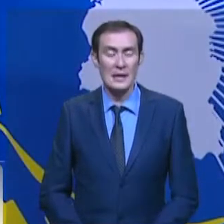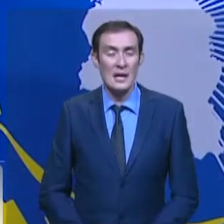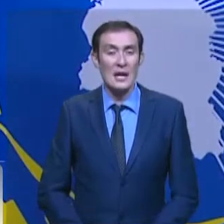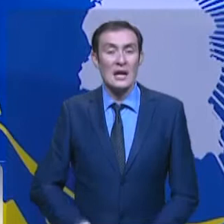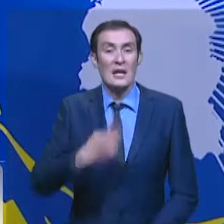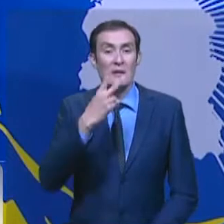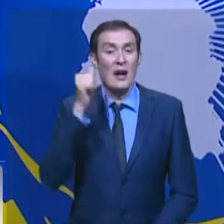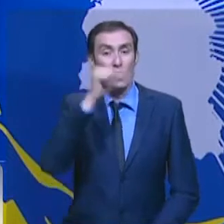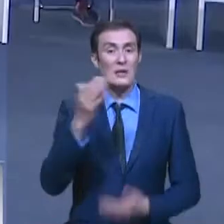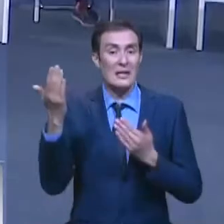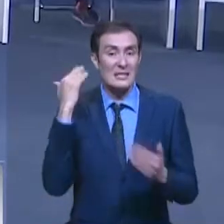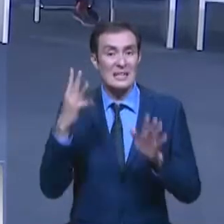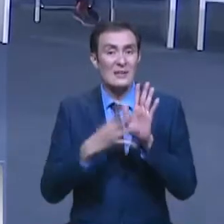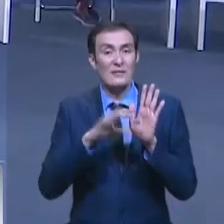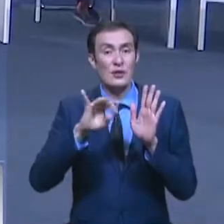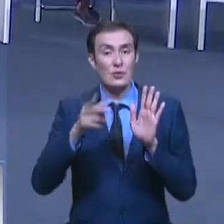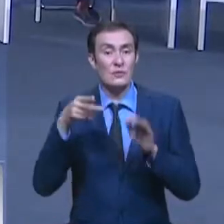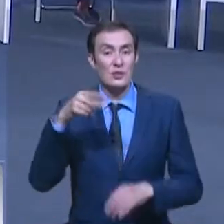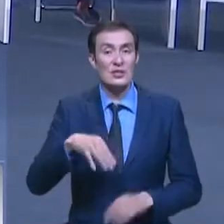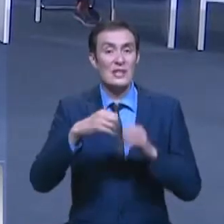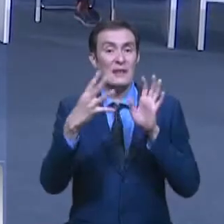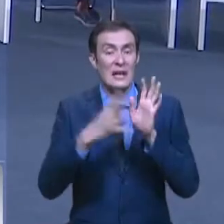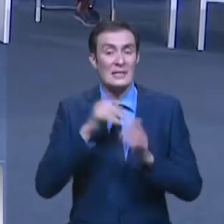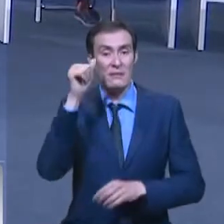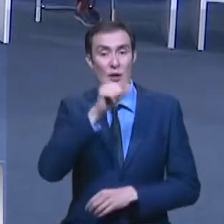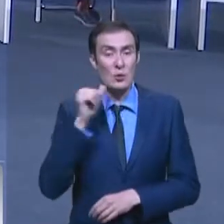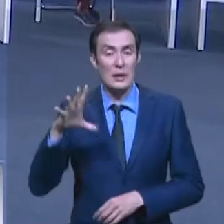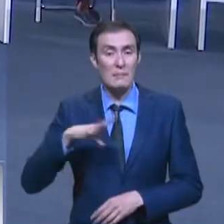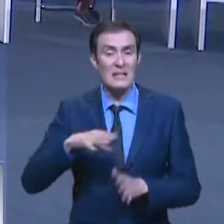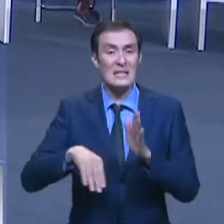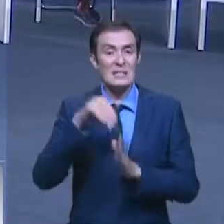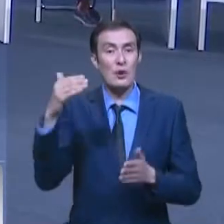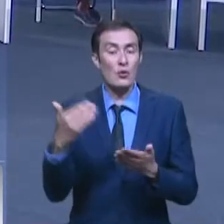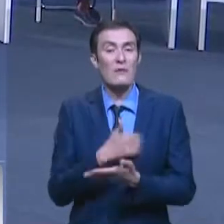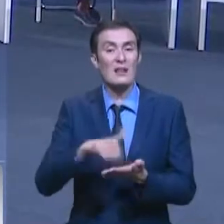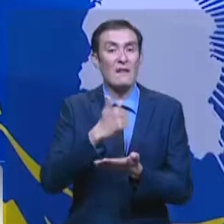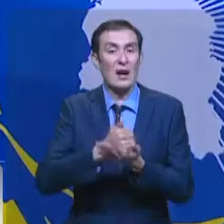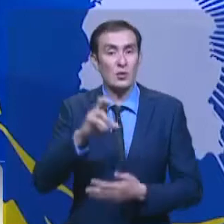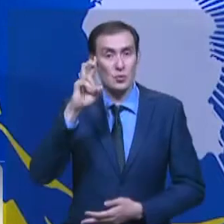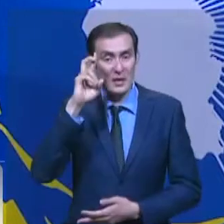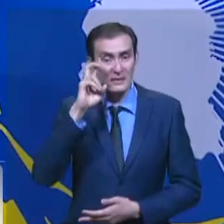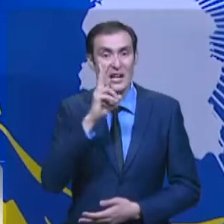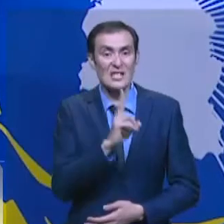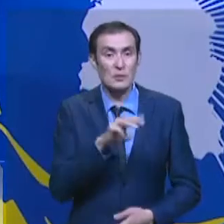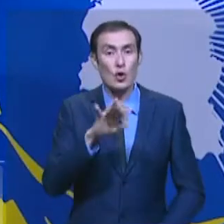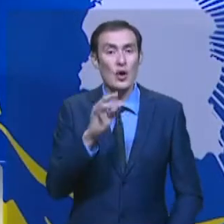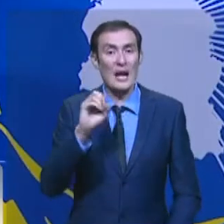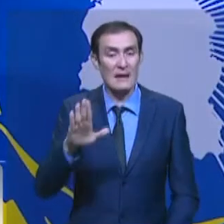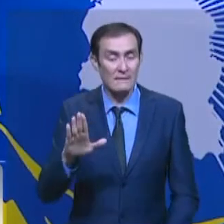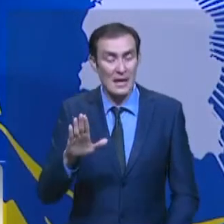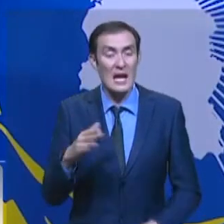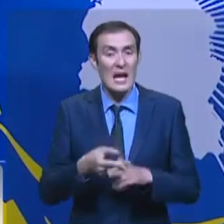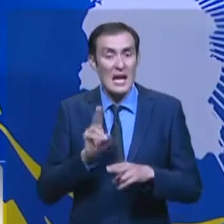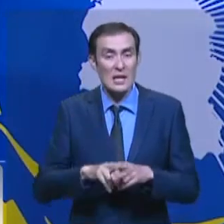Ровно два года назад, 9 июня 2019 года, был избран новый глава государства – Касым-Жомарт Токаев.